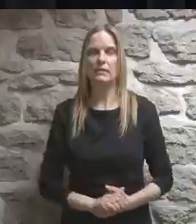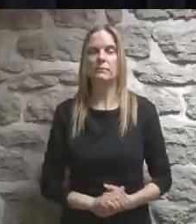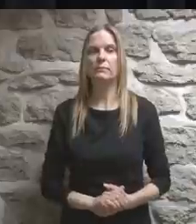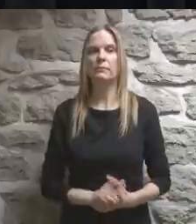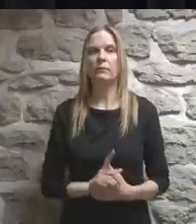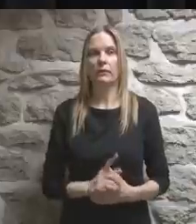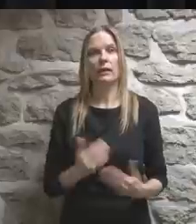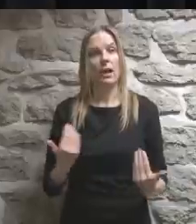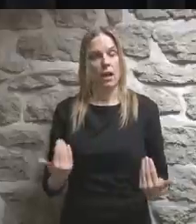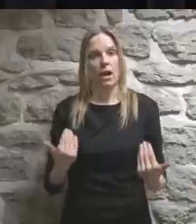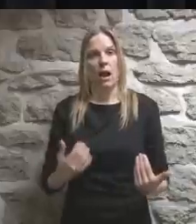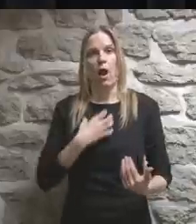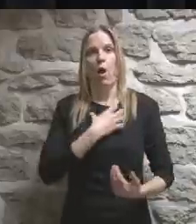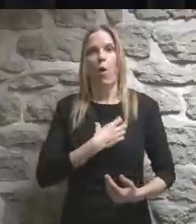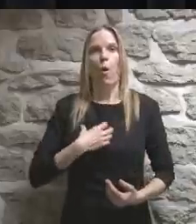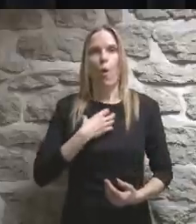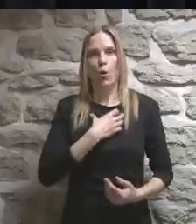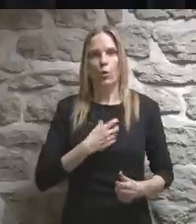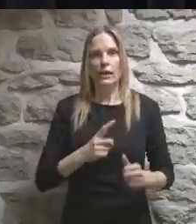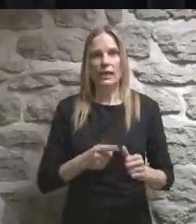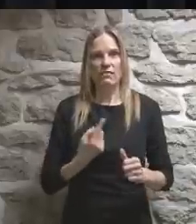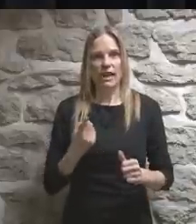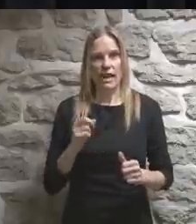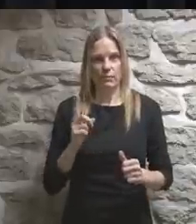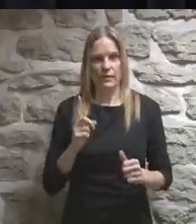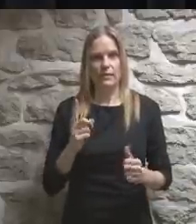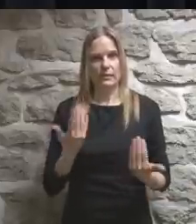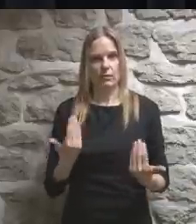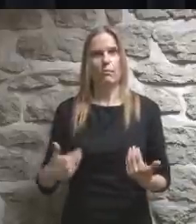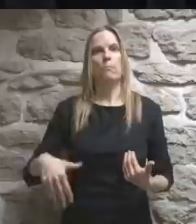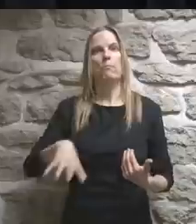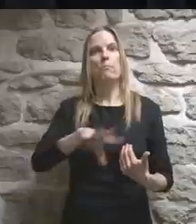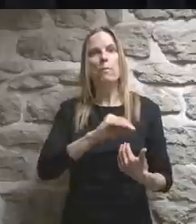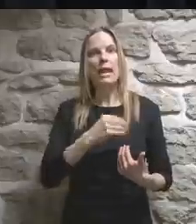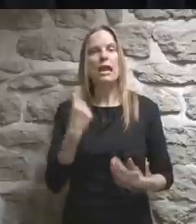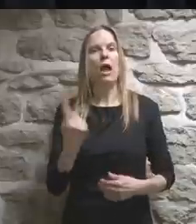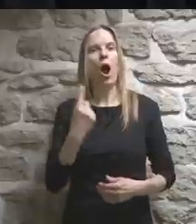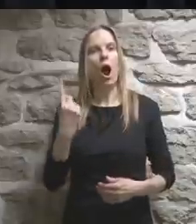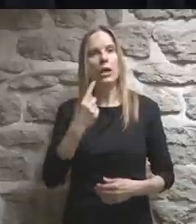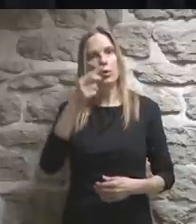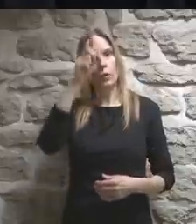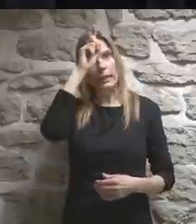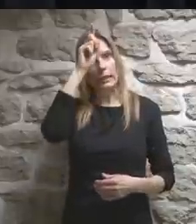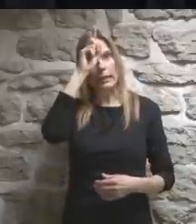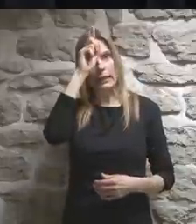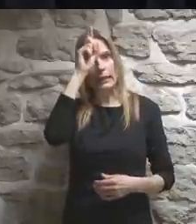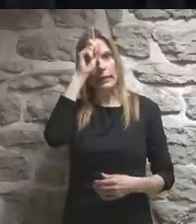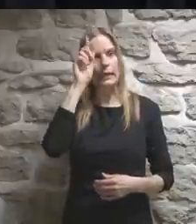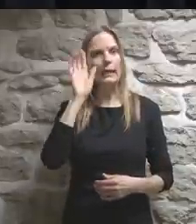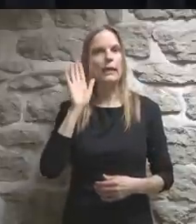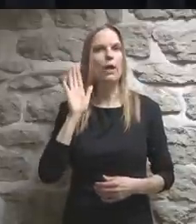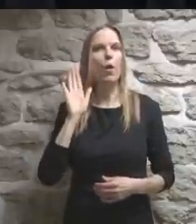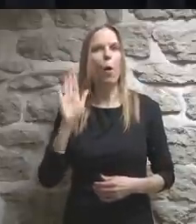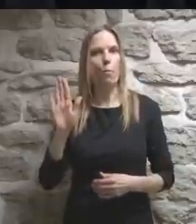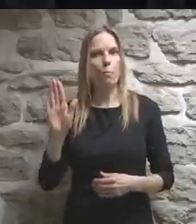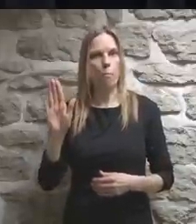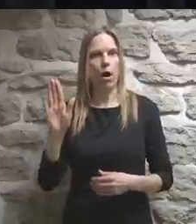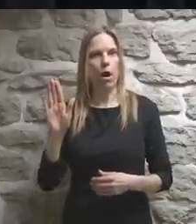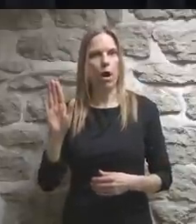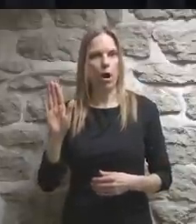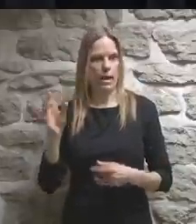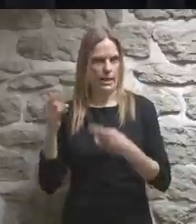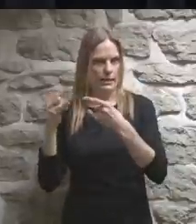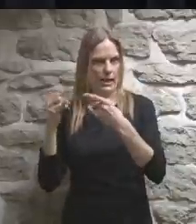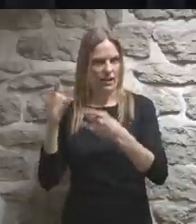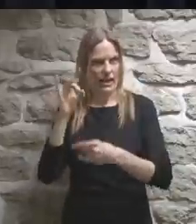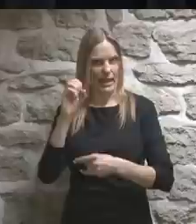oluline on ka see, et meil ei ole mitte ainult riigile kuuluv siis rahvusringhääling,